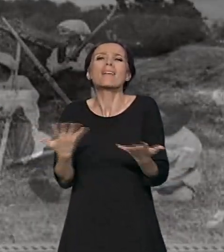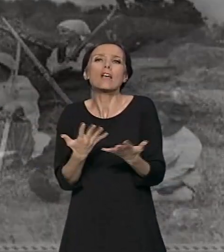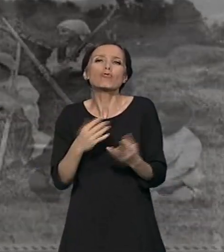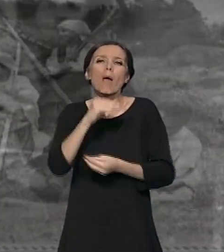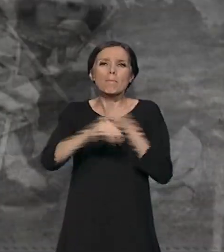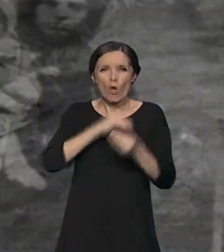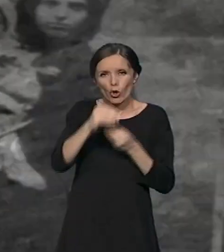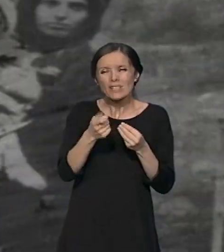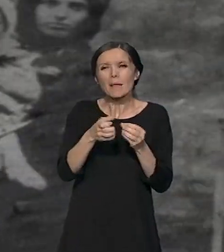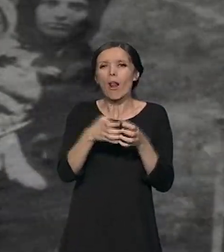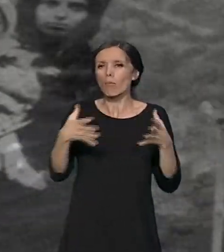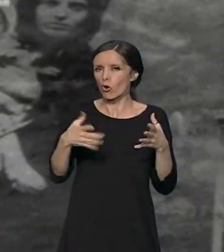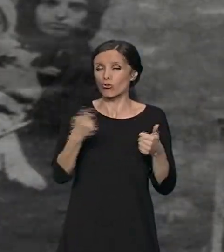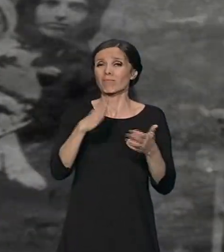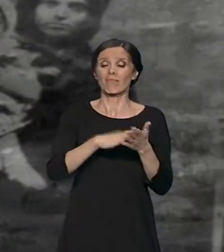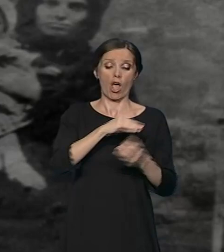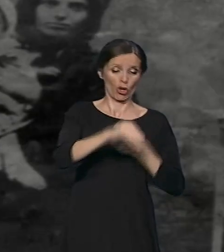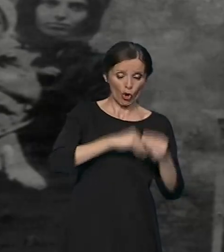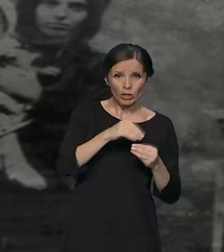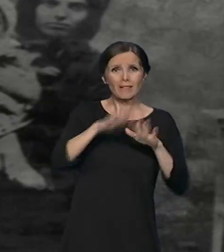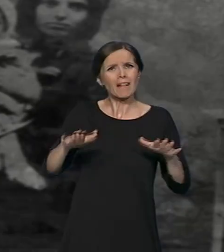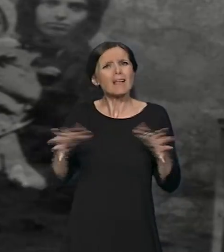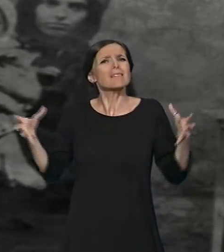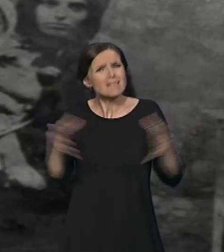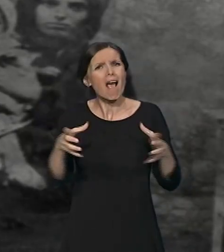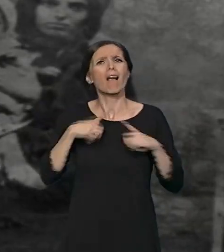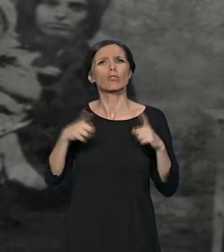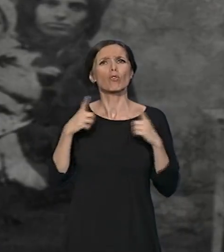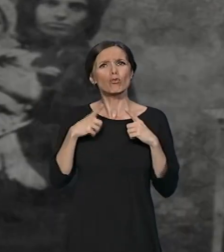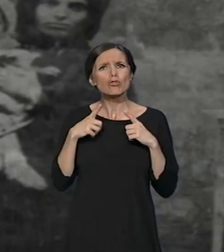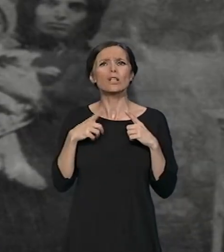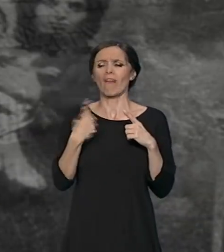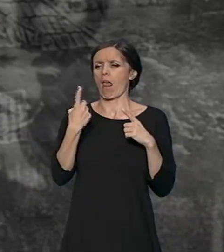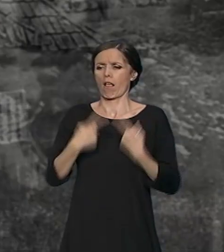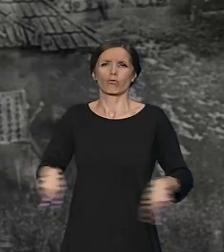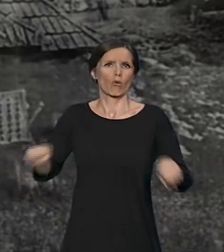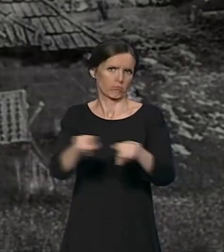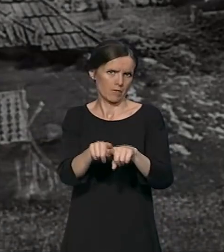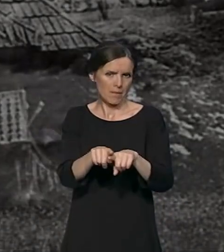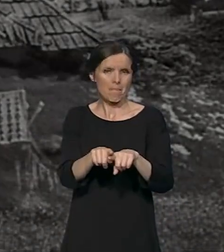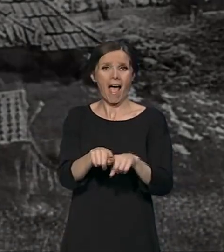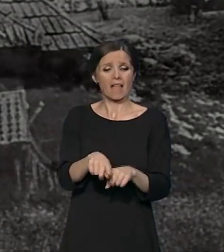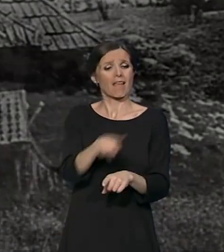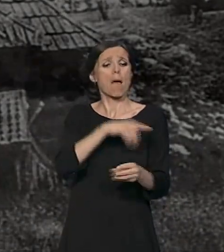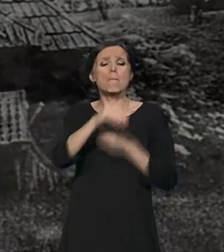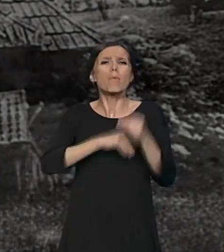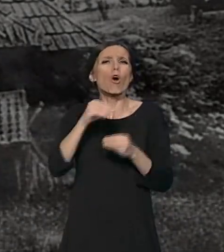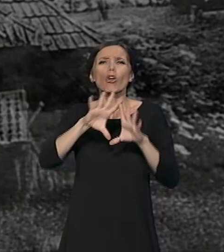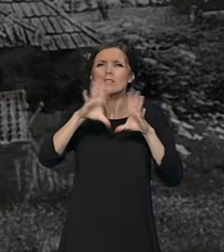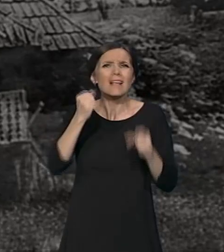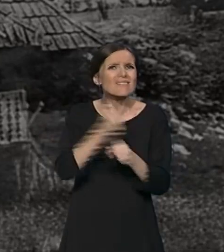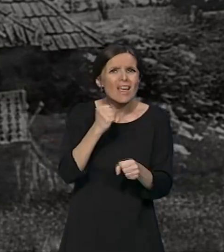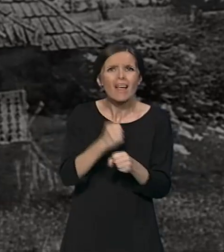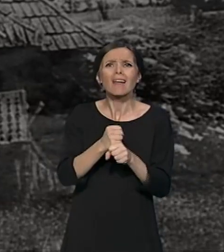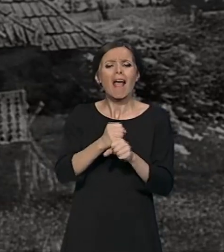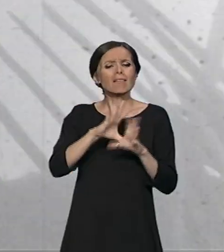zajednica roditelja i dece koja živi na nedeljivom posedu. Ona je nosilac kućnog posla. Sama